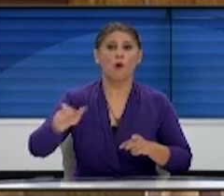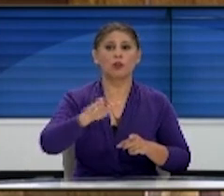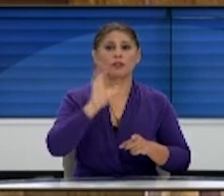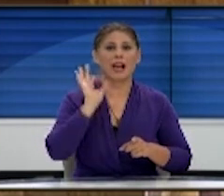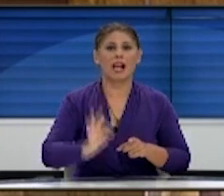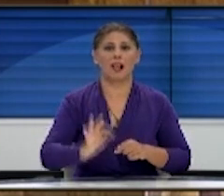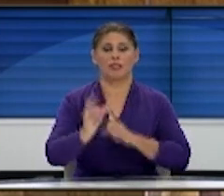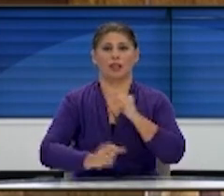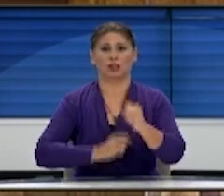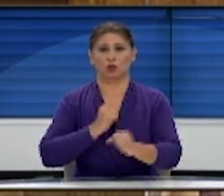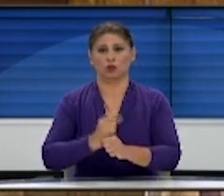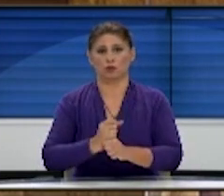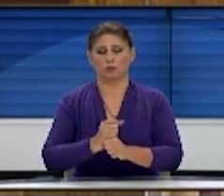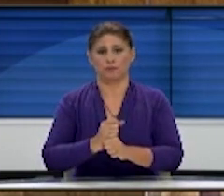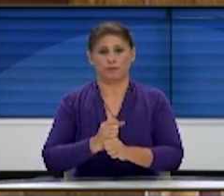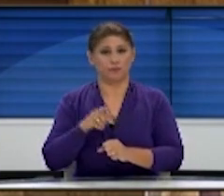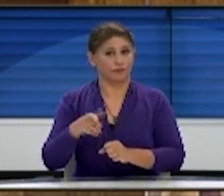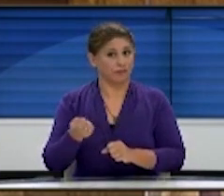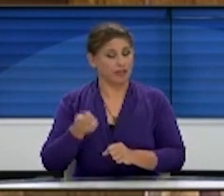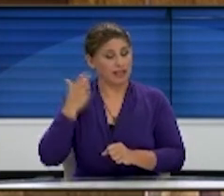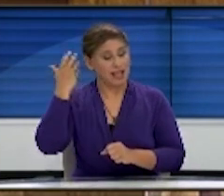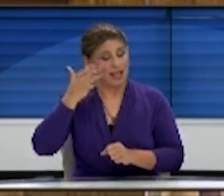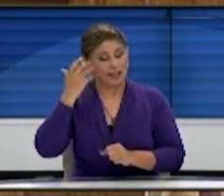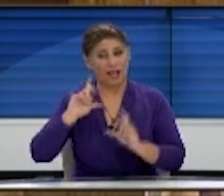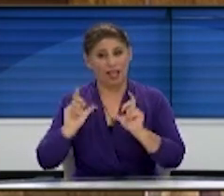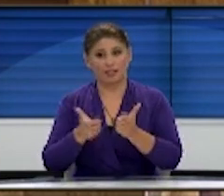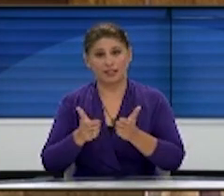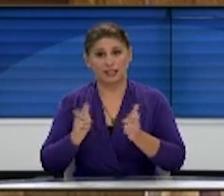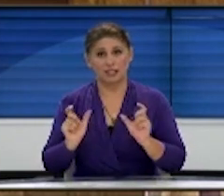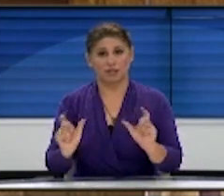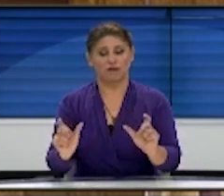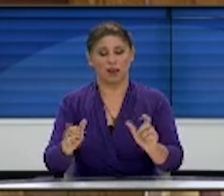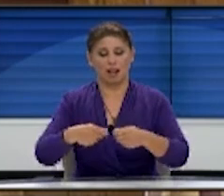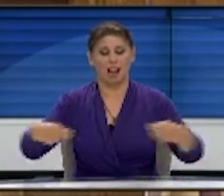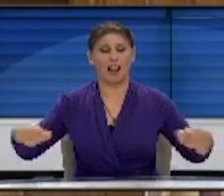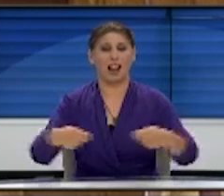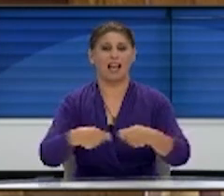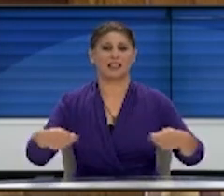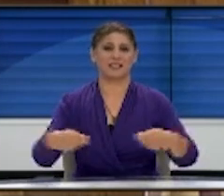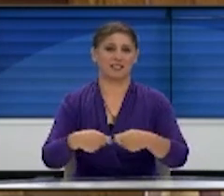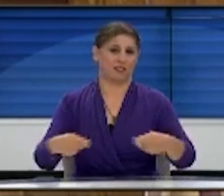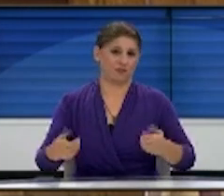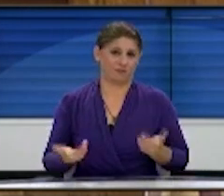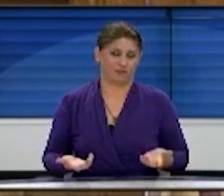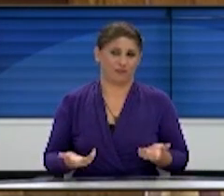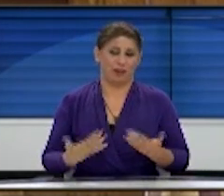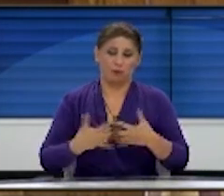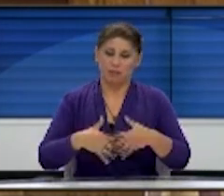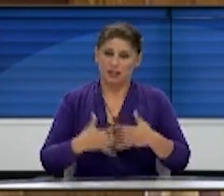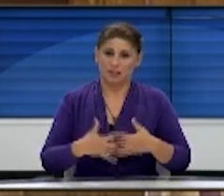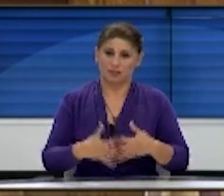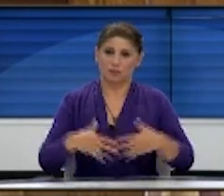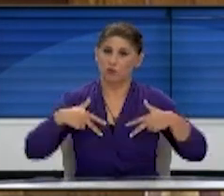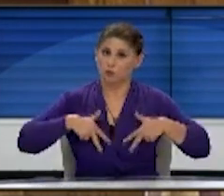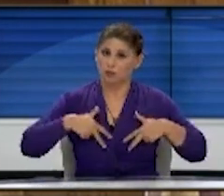κάθε έτος? Γίνεται λοιπόν η έννοια εθνική ασφάλεια λάστιχο από τους μηχανισμούς του αστικού κράτους